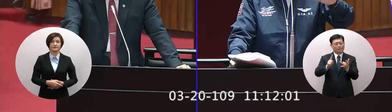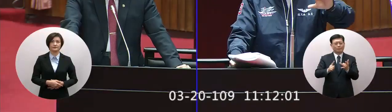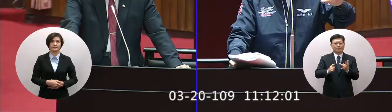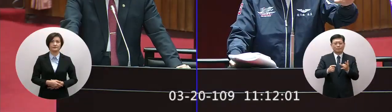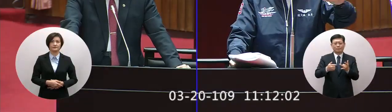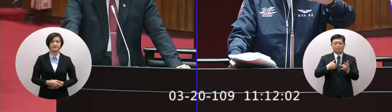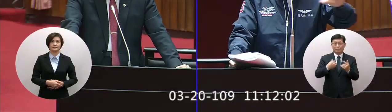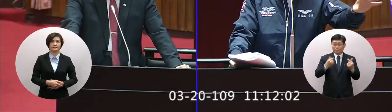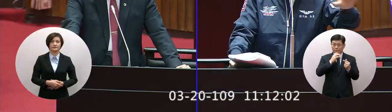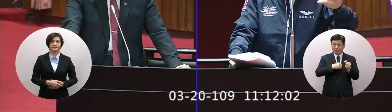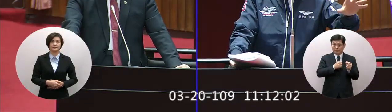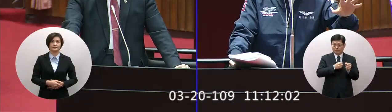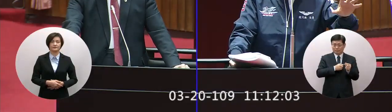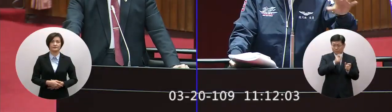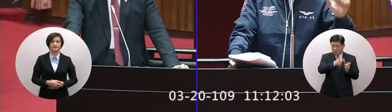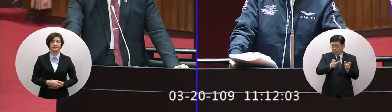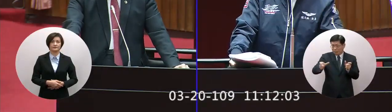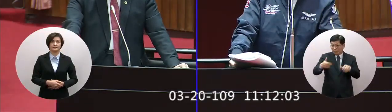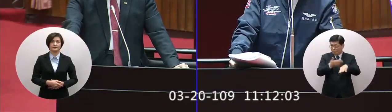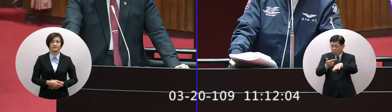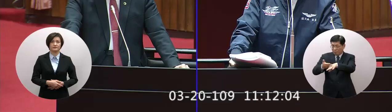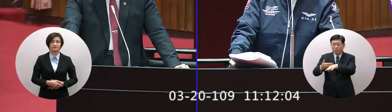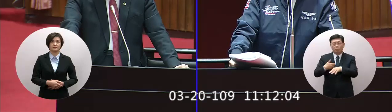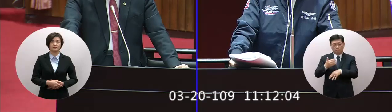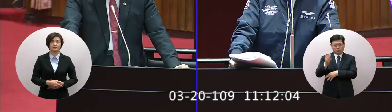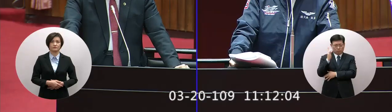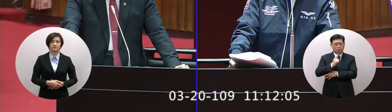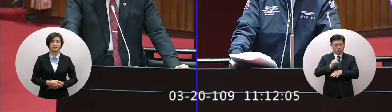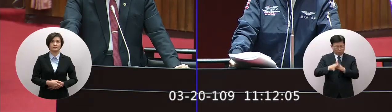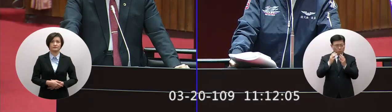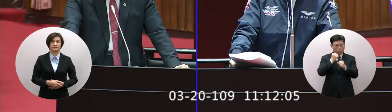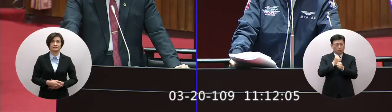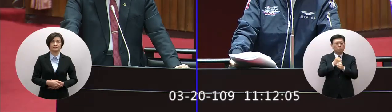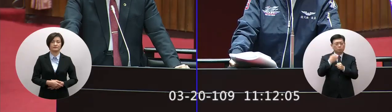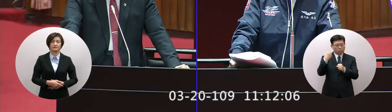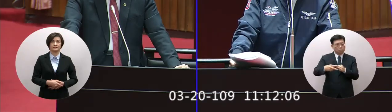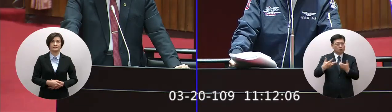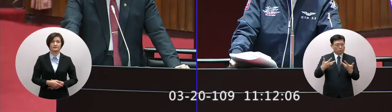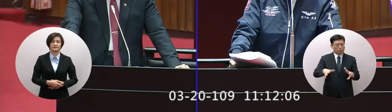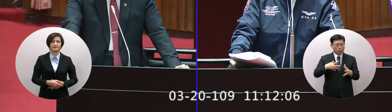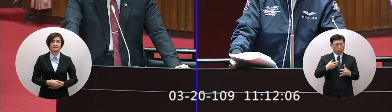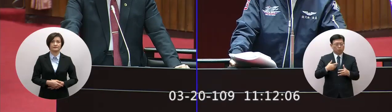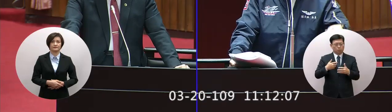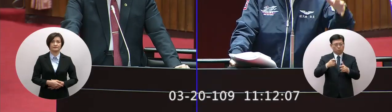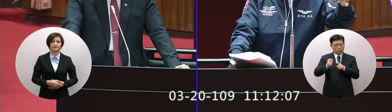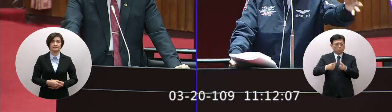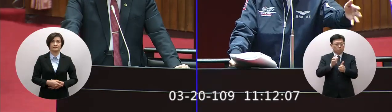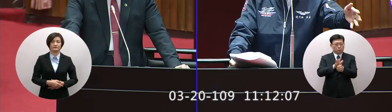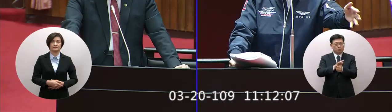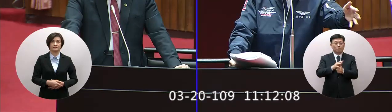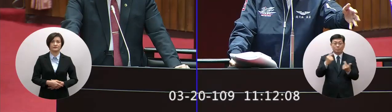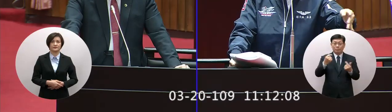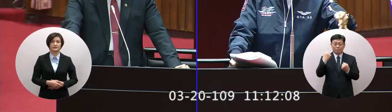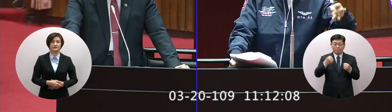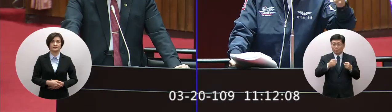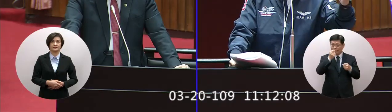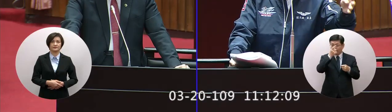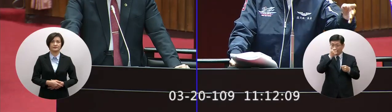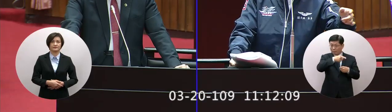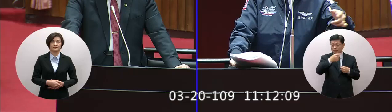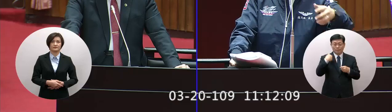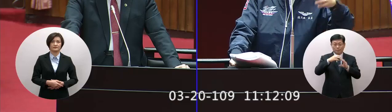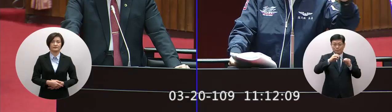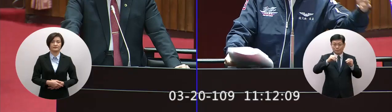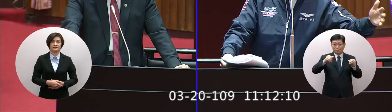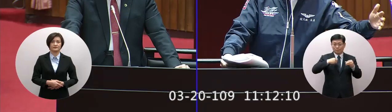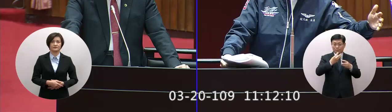是说在个别技术层面，政府已经有在做了，也得到厂商得到很大的帮助。我们其实在沙仑绿能园区那里，过去黄